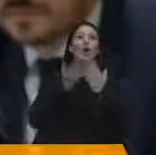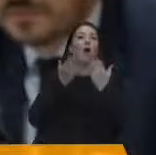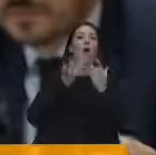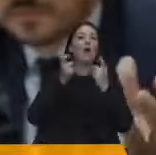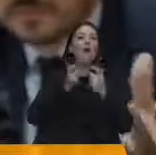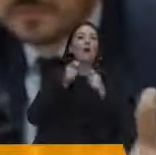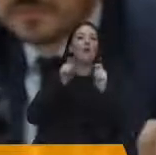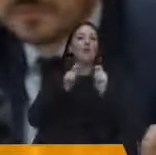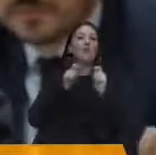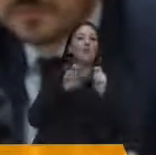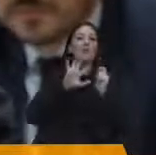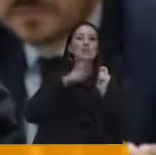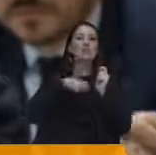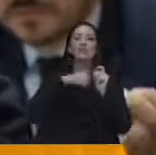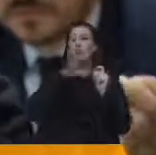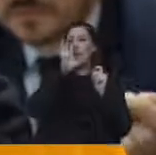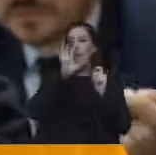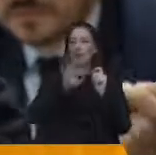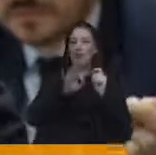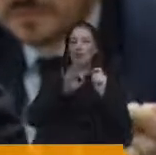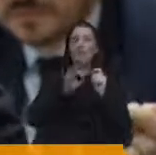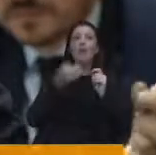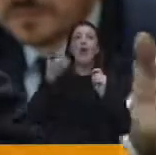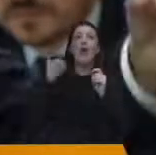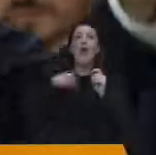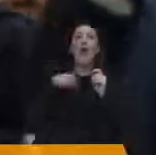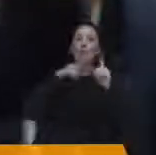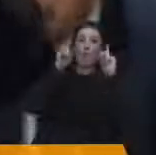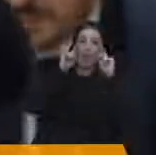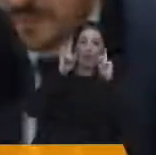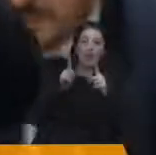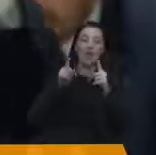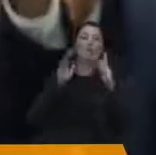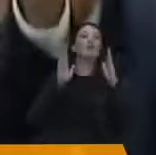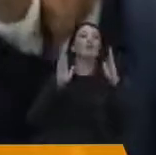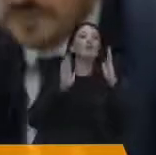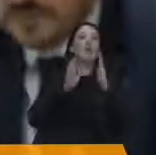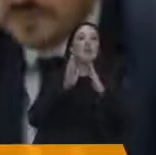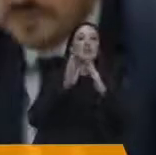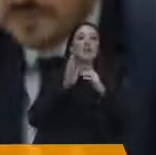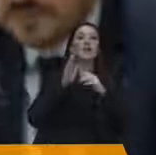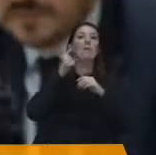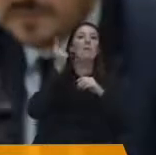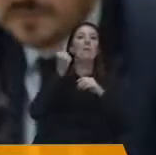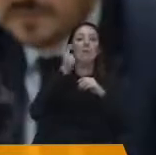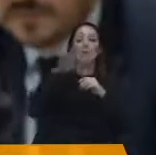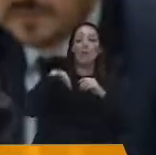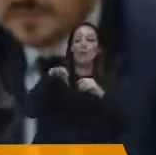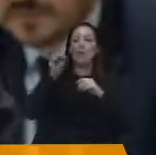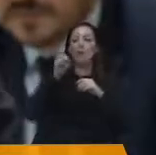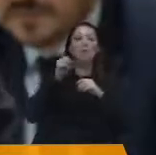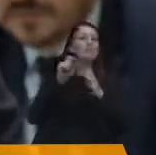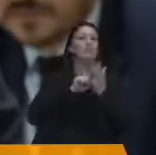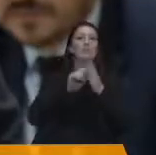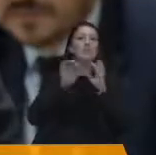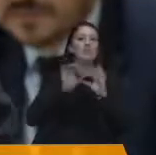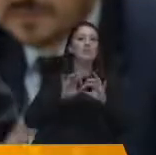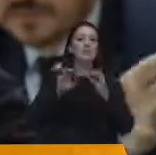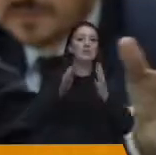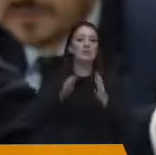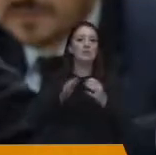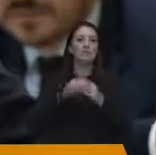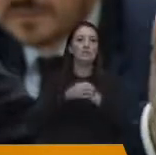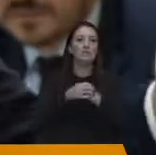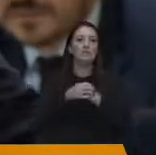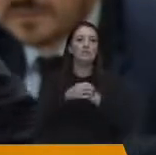işlem? Mülkiyet kime ait? Kamuya terkin. Karşısında herhangi bir kurum yazmıyor. Bir